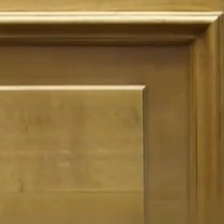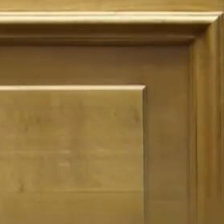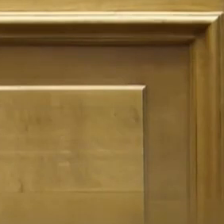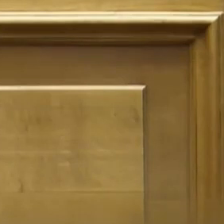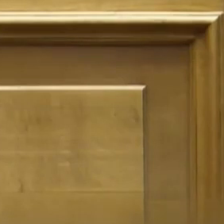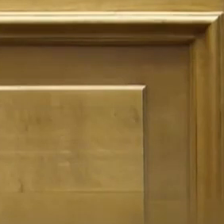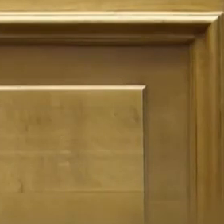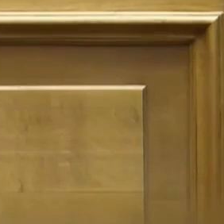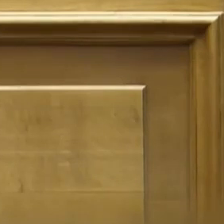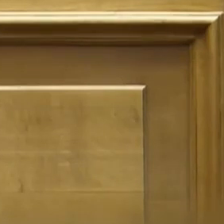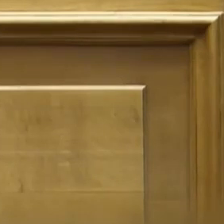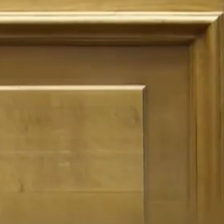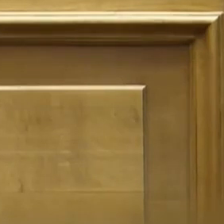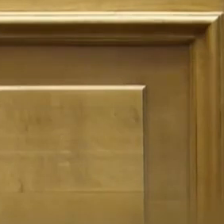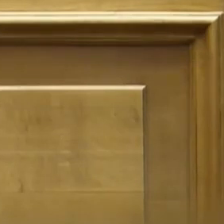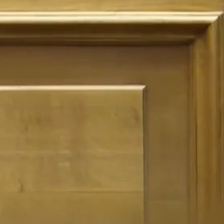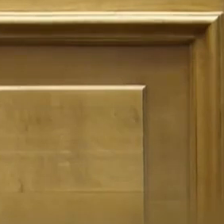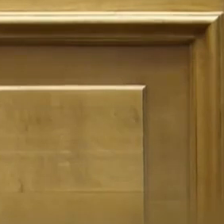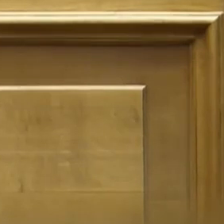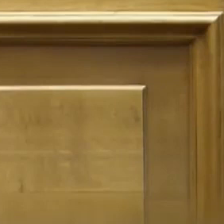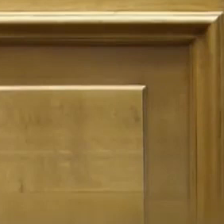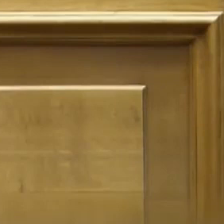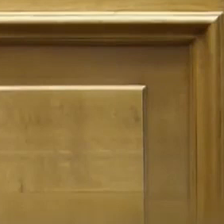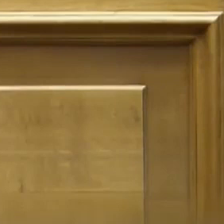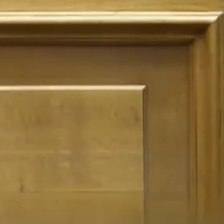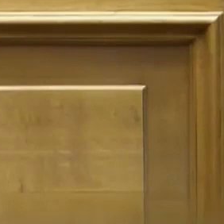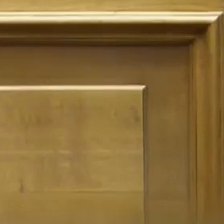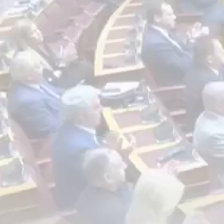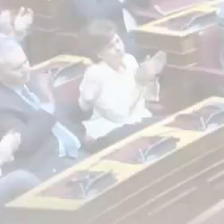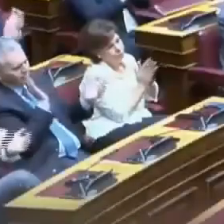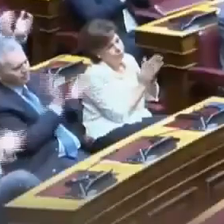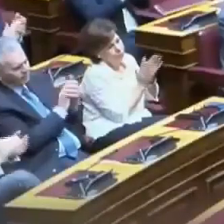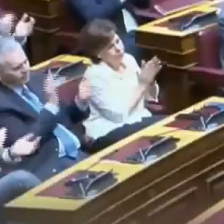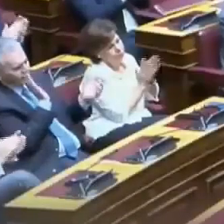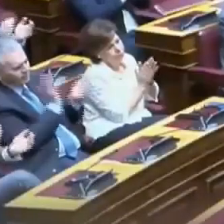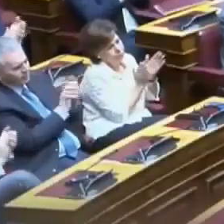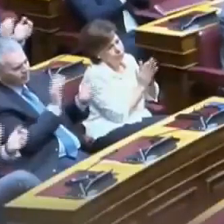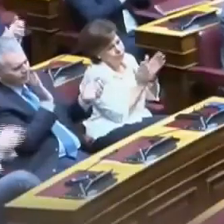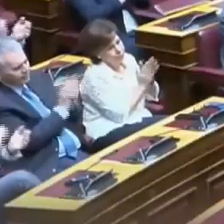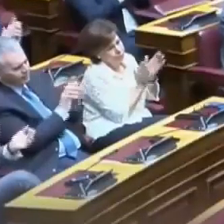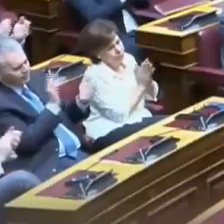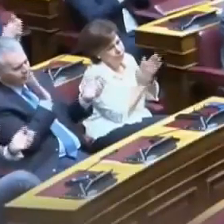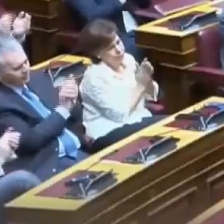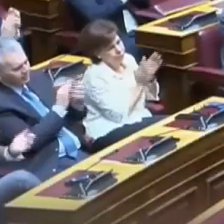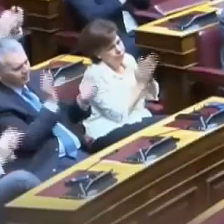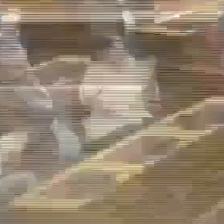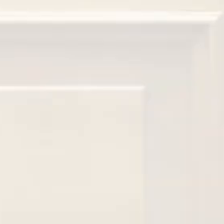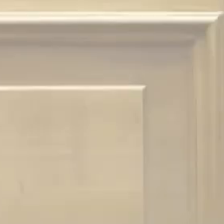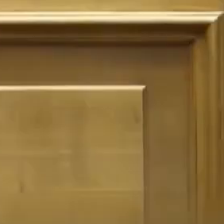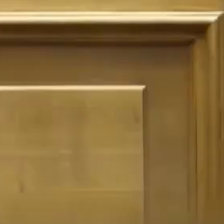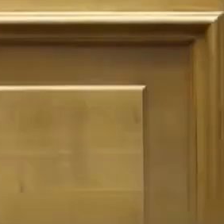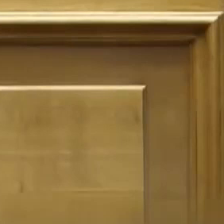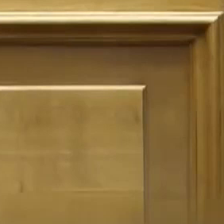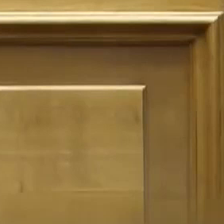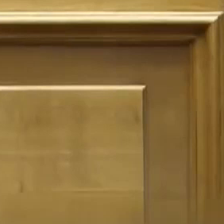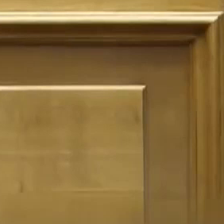της μεγάλης οικονομικής καταστροφής. Και να τα ακούσει και ο ελληνικός λαός αυτά. Δεν έχετε μάθει τίποτα από τα λάθη σας. Αυτά τα